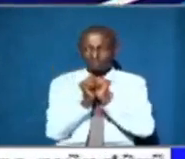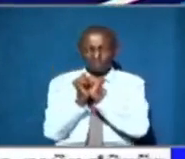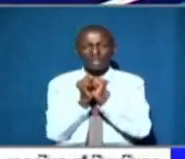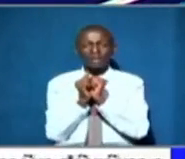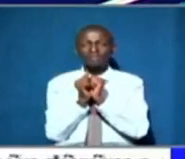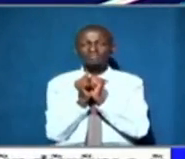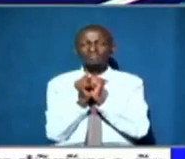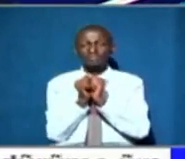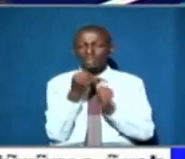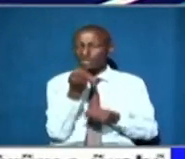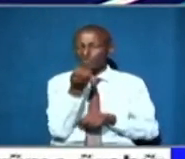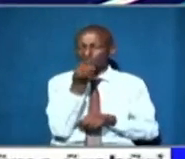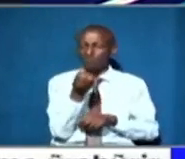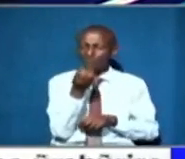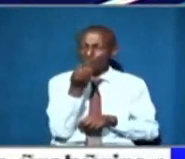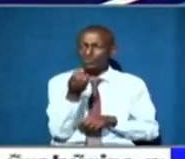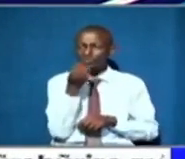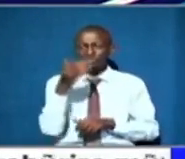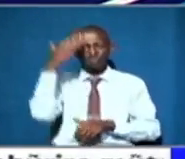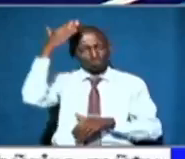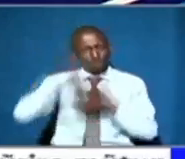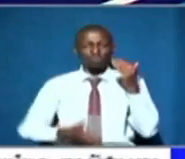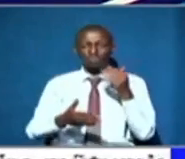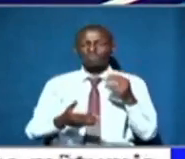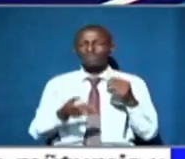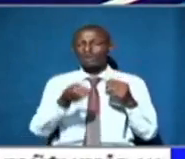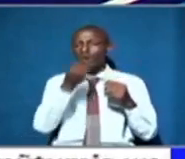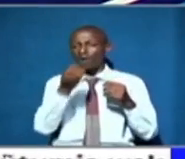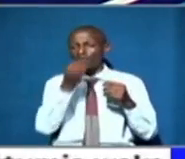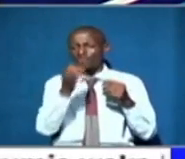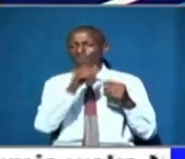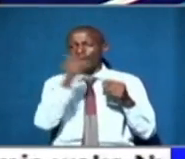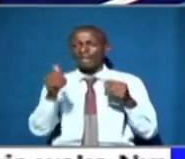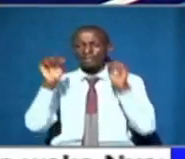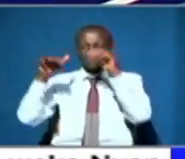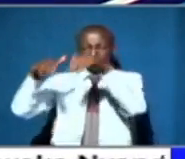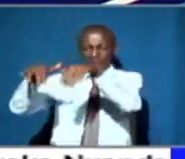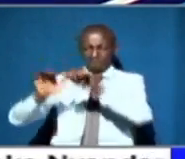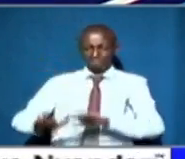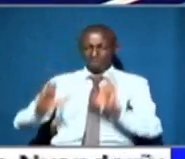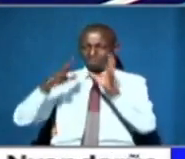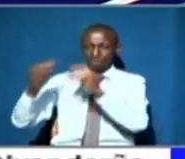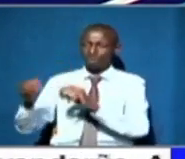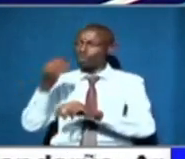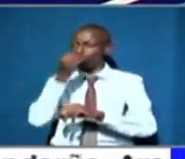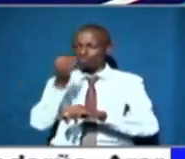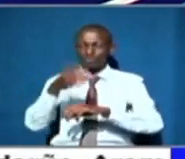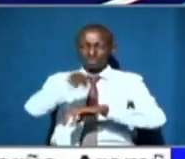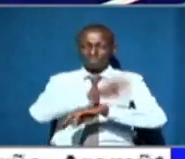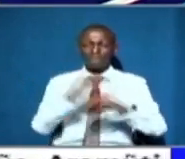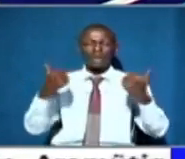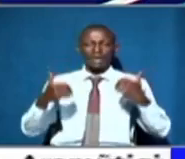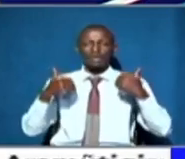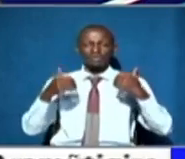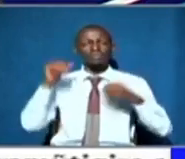kuanireye irio tigai kuria ndathire mathiko mangi ndirakora mena packed food maragediria muno andu